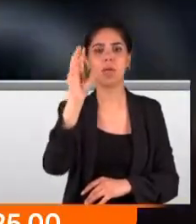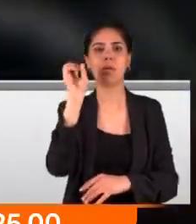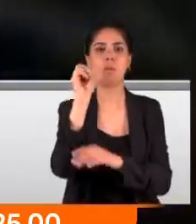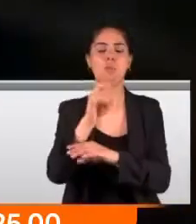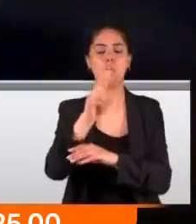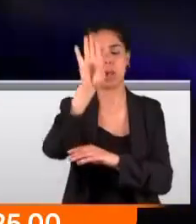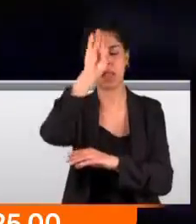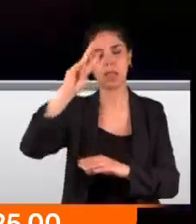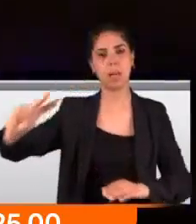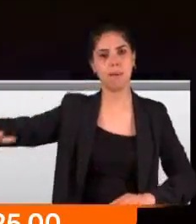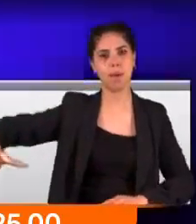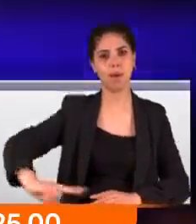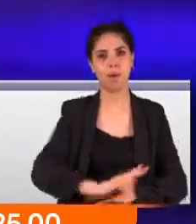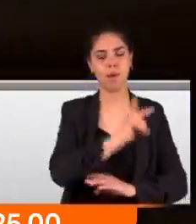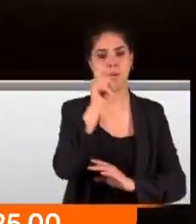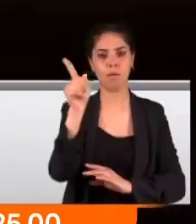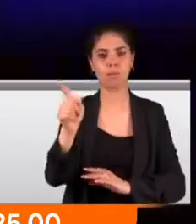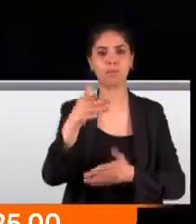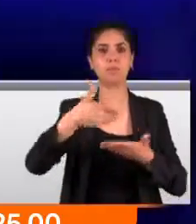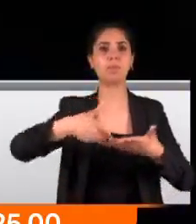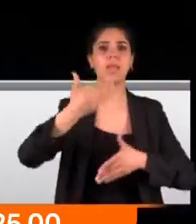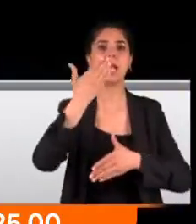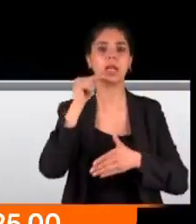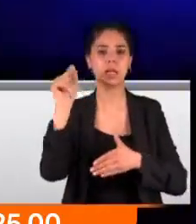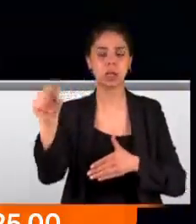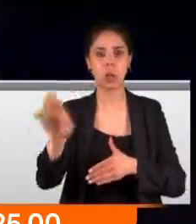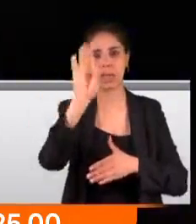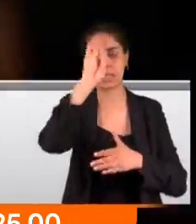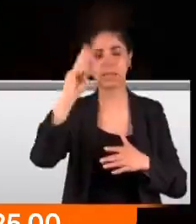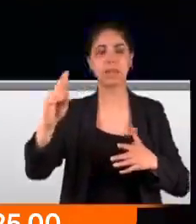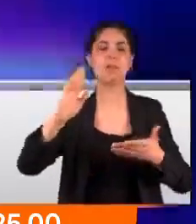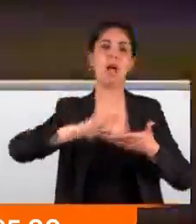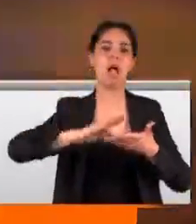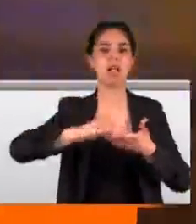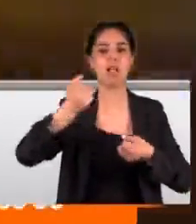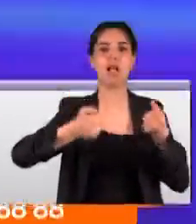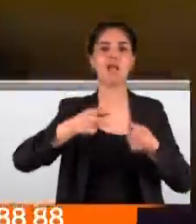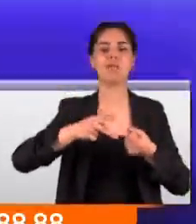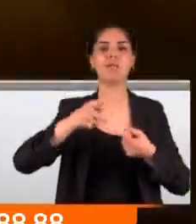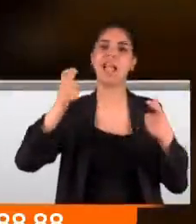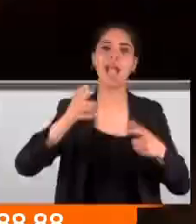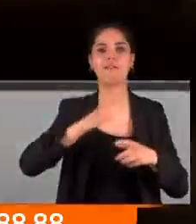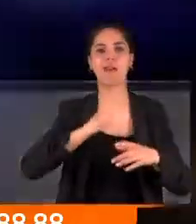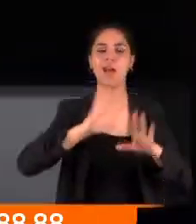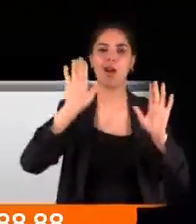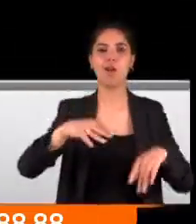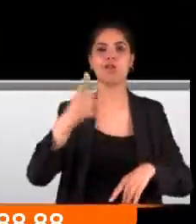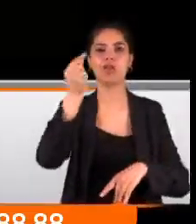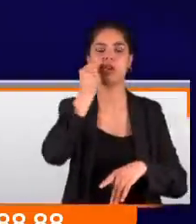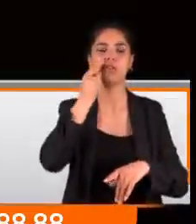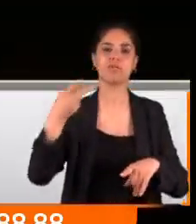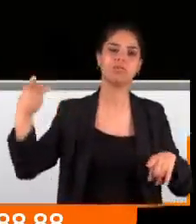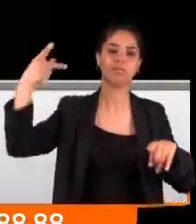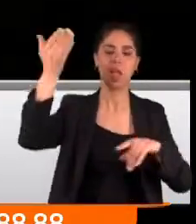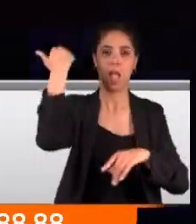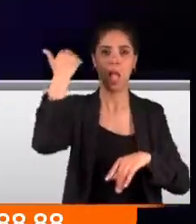Muğla'dan İstanbul'a dönmek istediğiniz yardım biletler tükenmişti İstanbul'a dönen arkadaşın arabasında yer vardı dördüncü kişi olarak